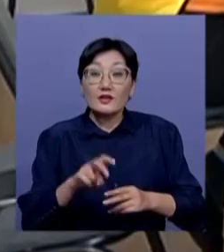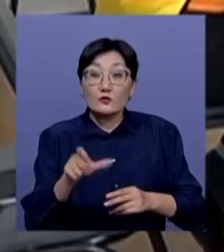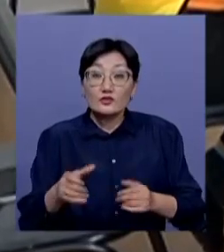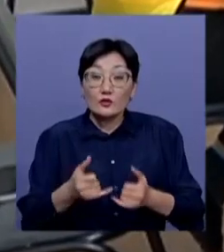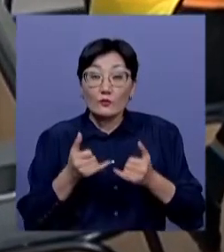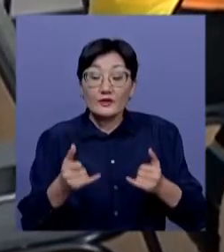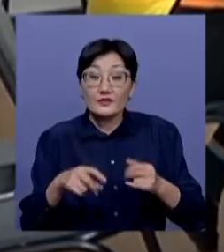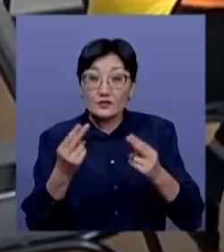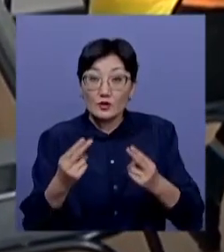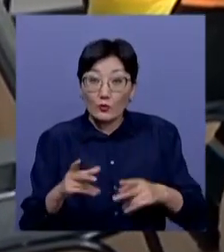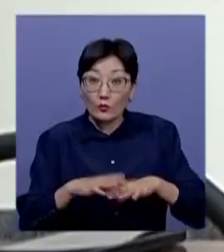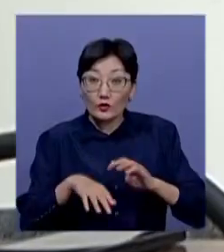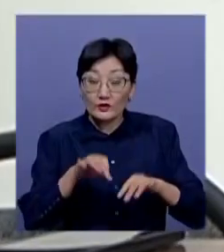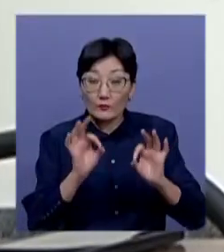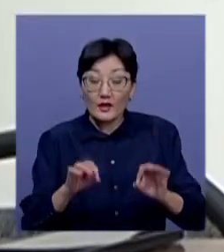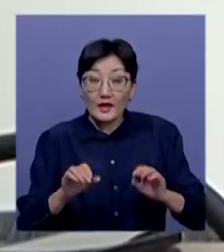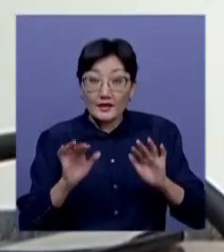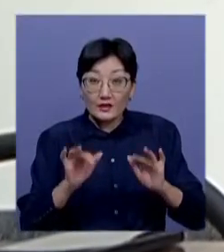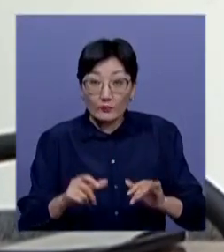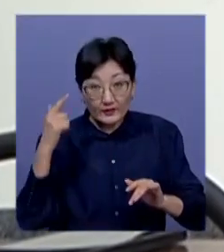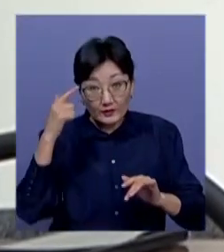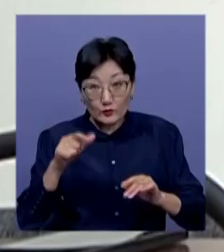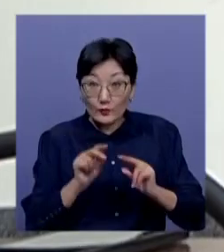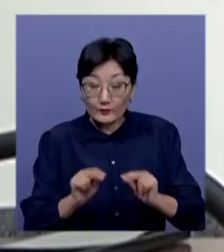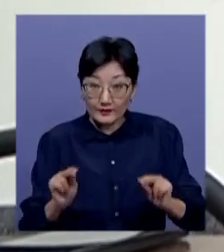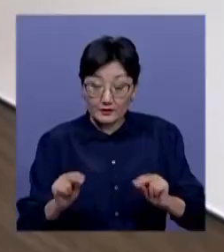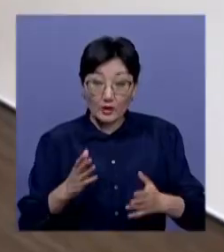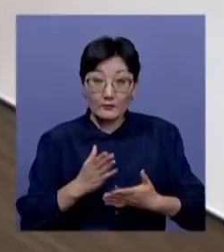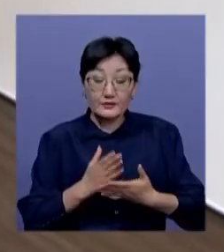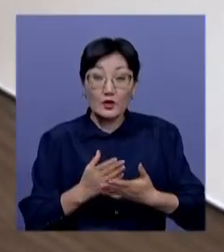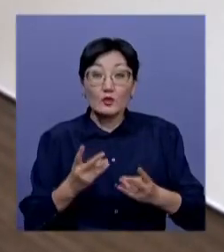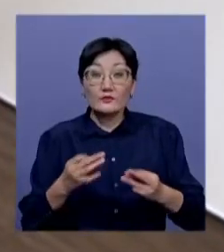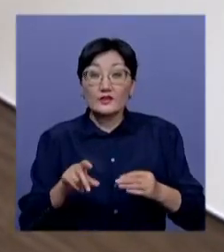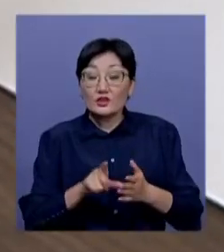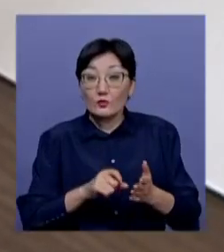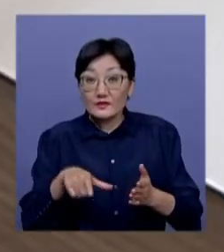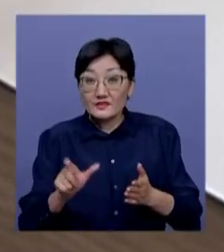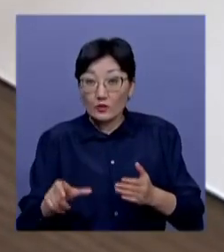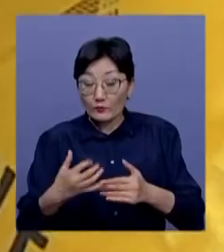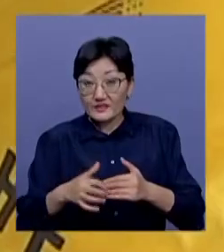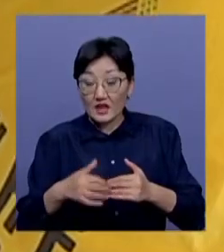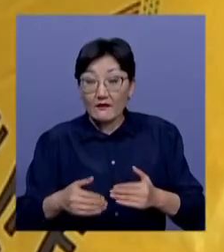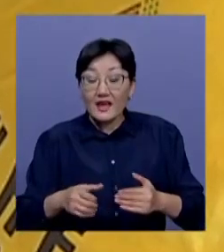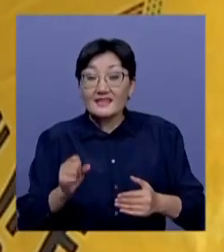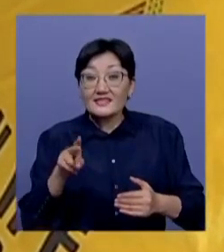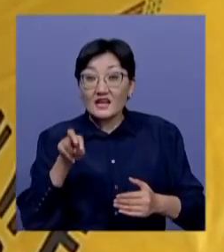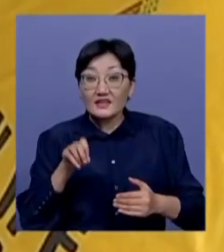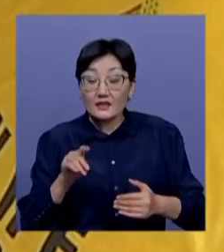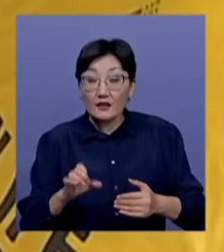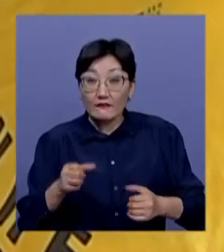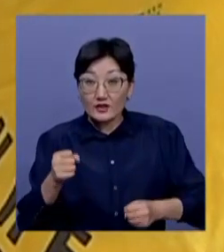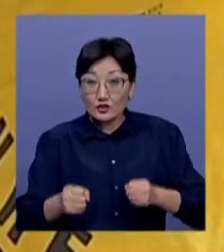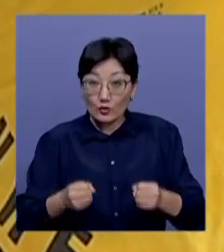үшін сурет салу, қол өнер және компьютерлік сауаттылық сабақтары да қарастырылған. Десе де зейнеткерлер арасында скандинавиялық жүріс